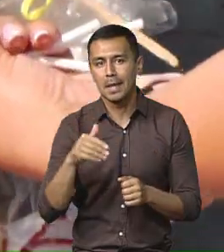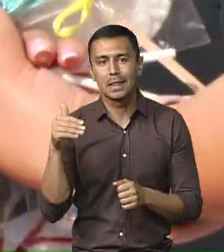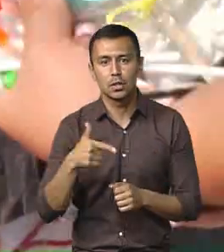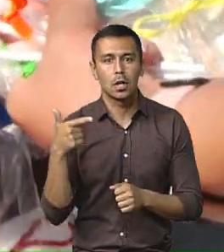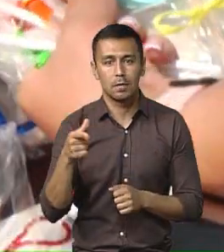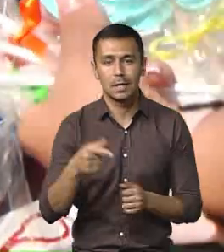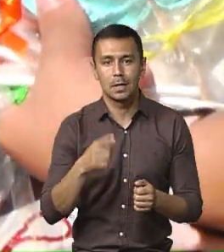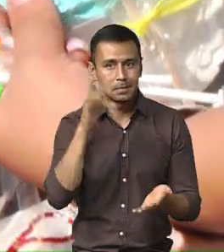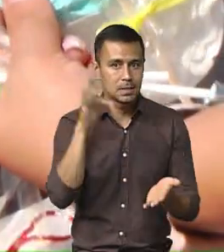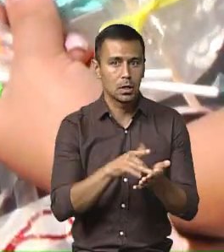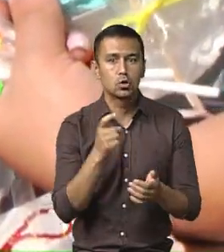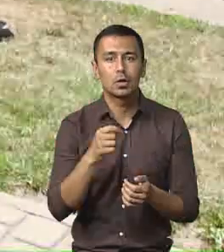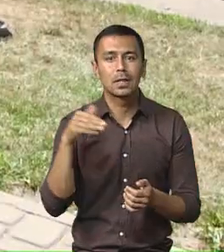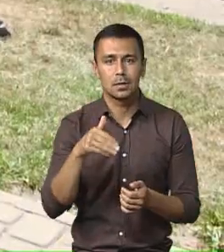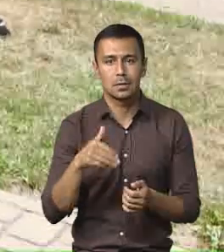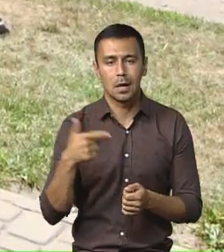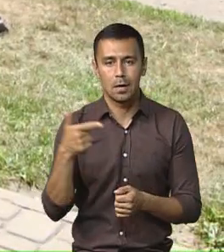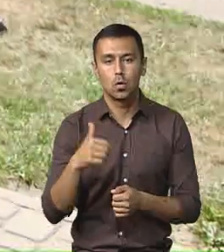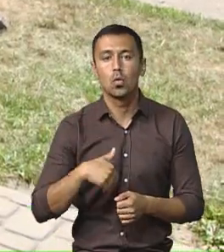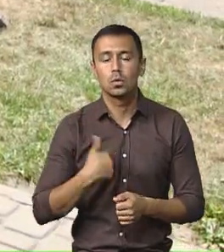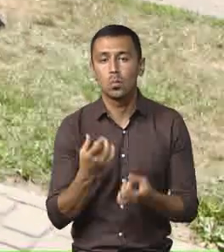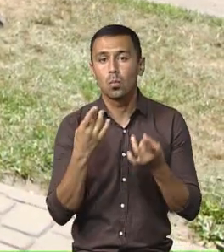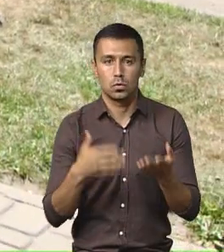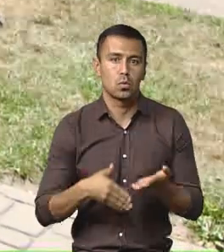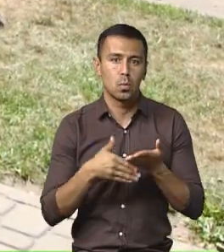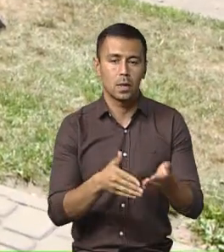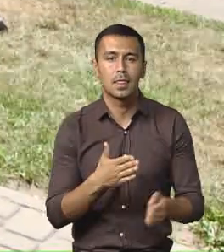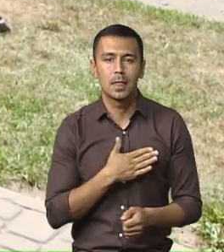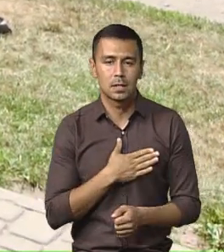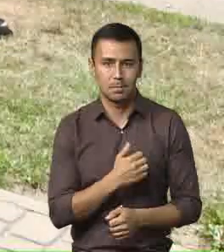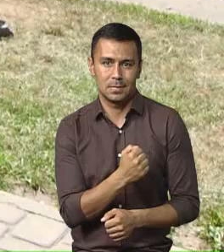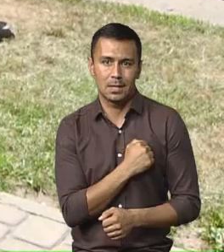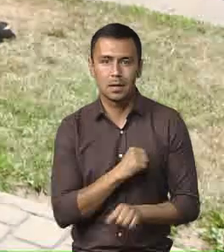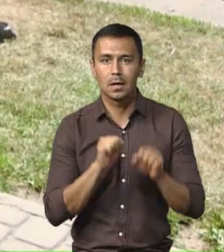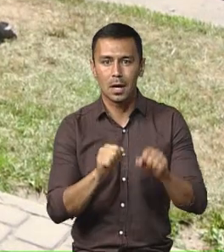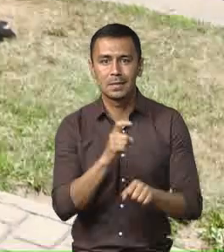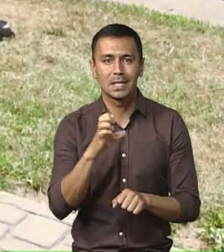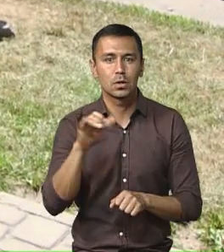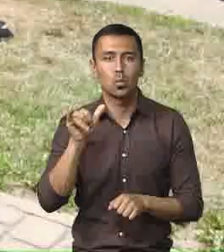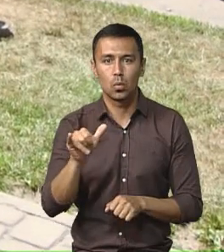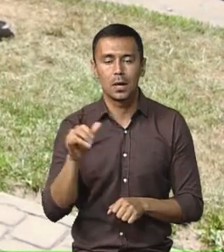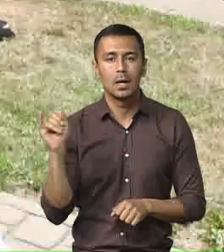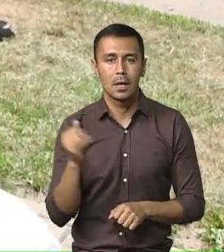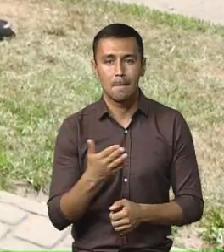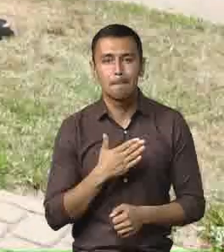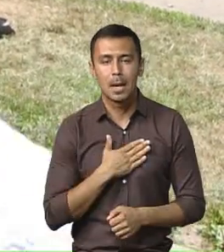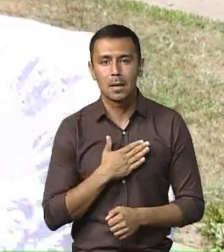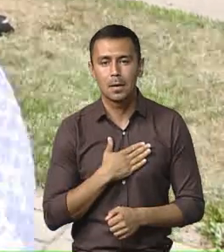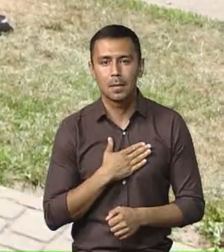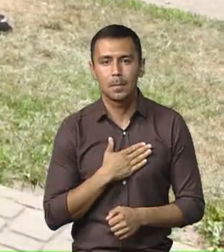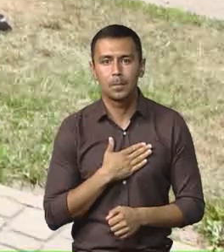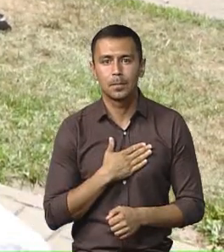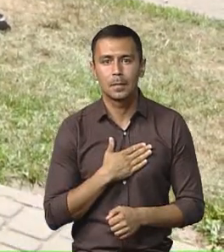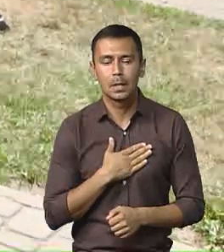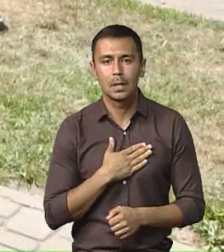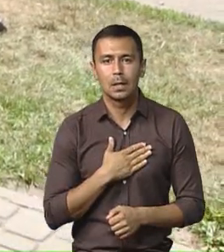гривень. Їхня ціль – 100 тисяч гривень. Захотілося просто допомогти нашим захисникам ЗСУ. І мені Аріна, це